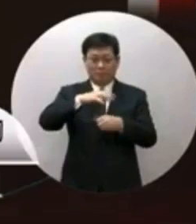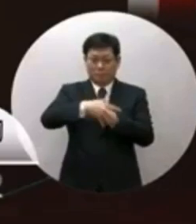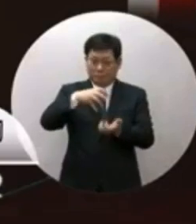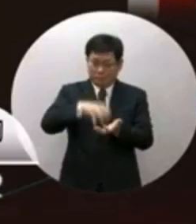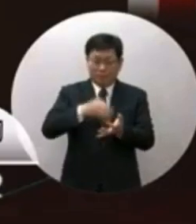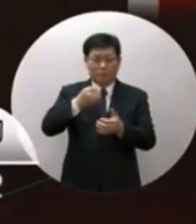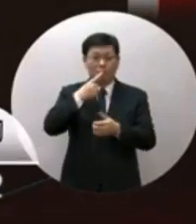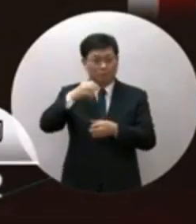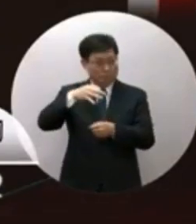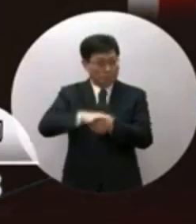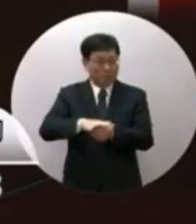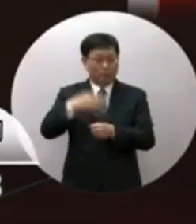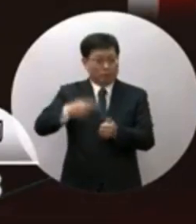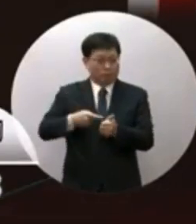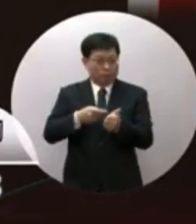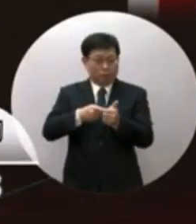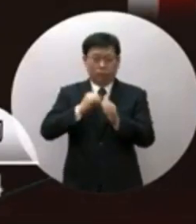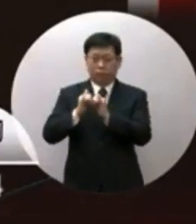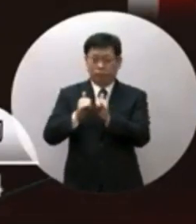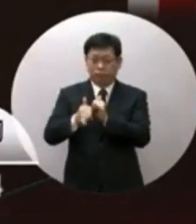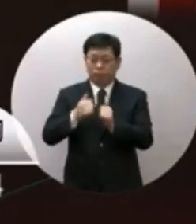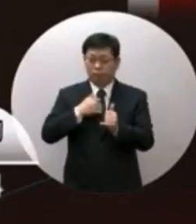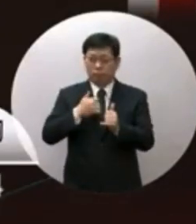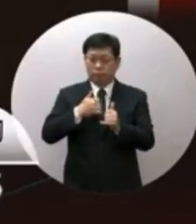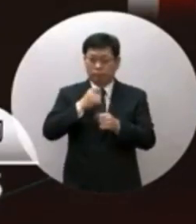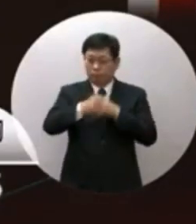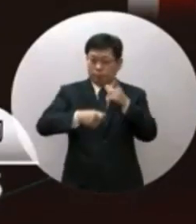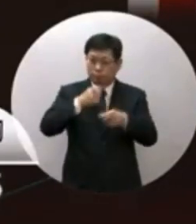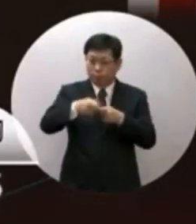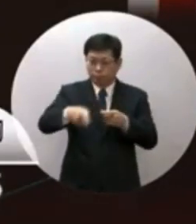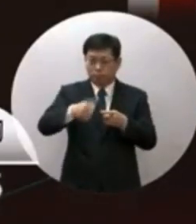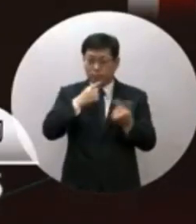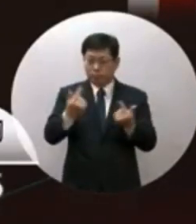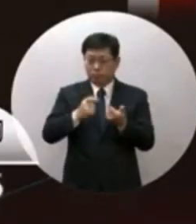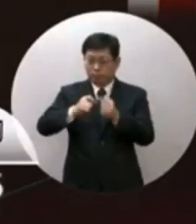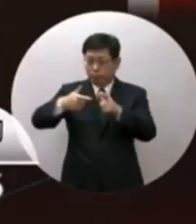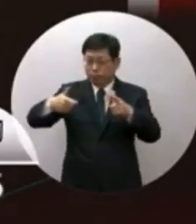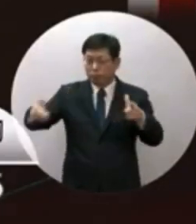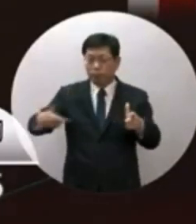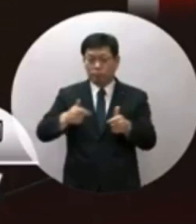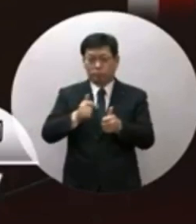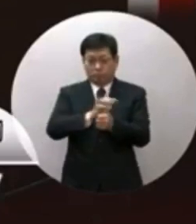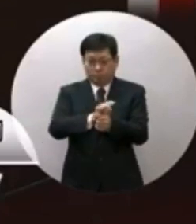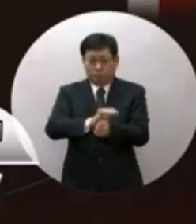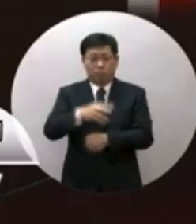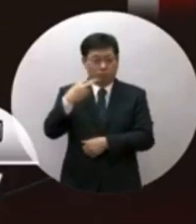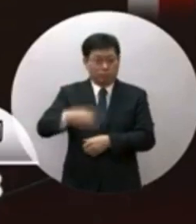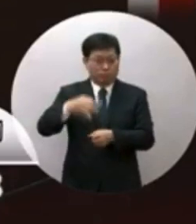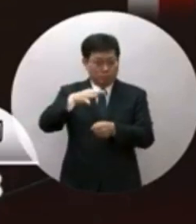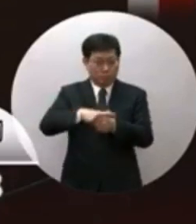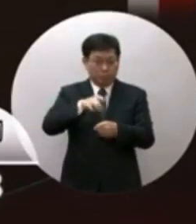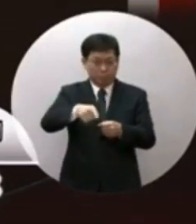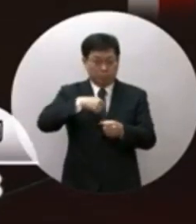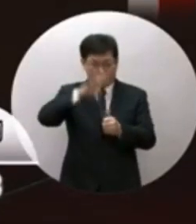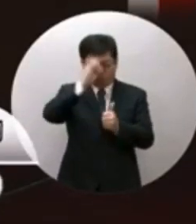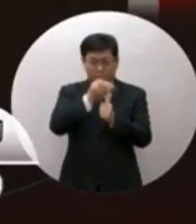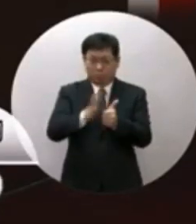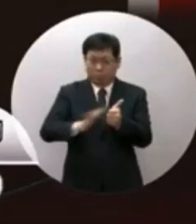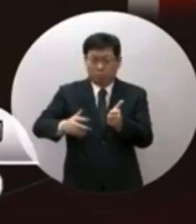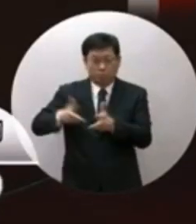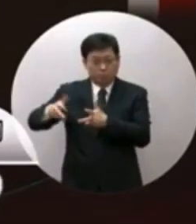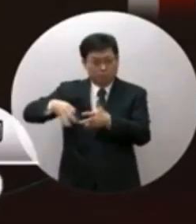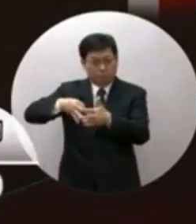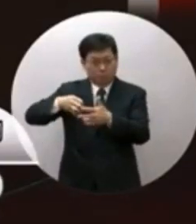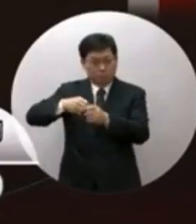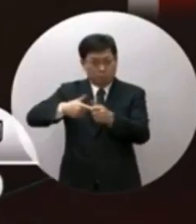贴，办理刺激国内民众消费措施等，以及补贴受疫情影响之产业